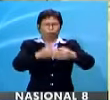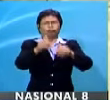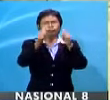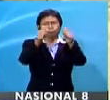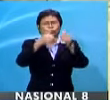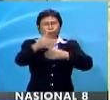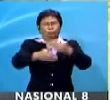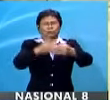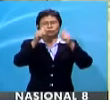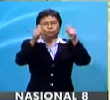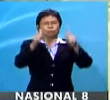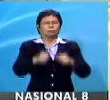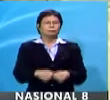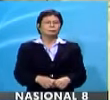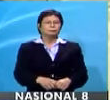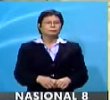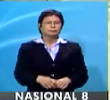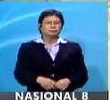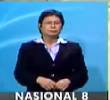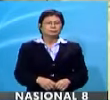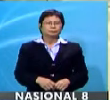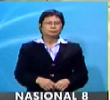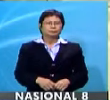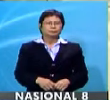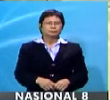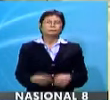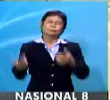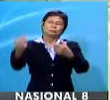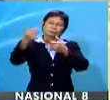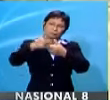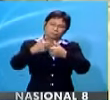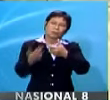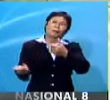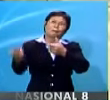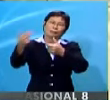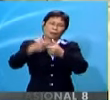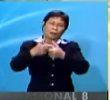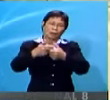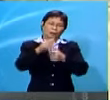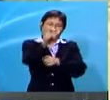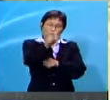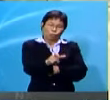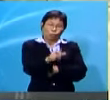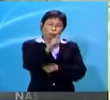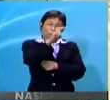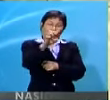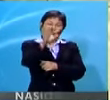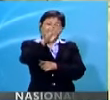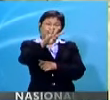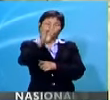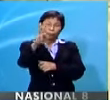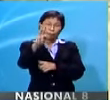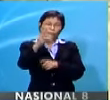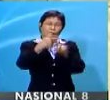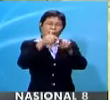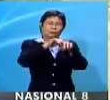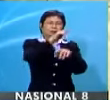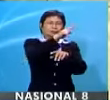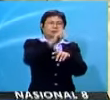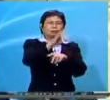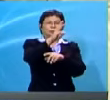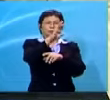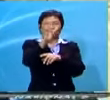progressing yang mana yang melibatkan kalau individu 246 daripada